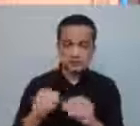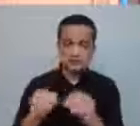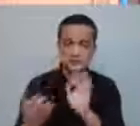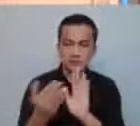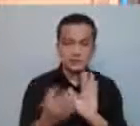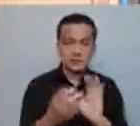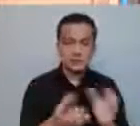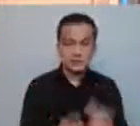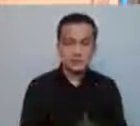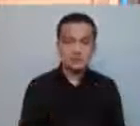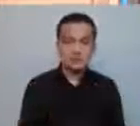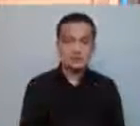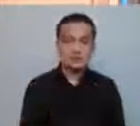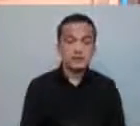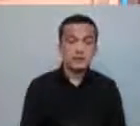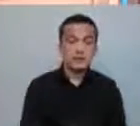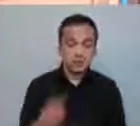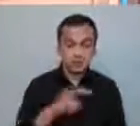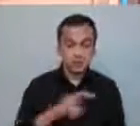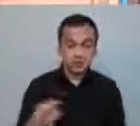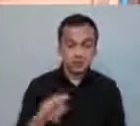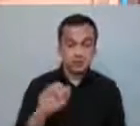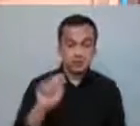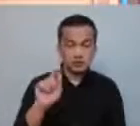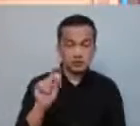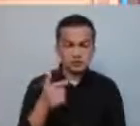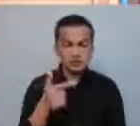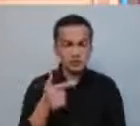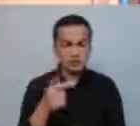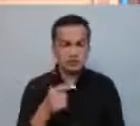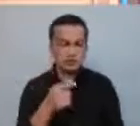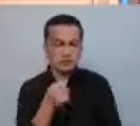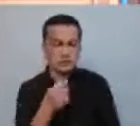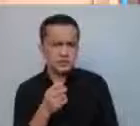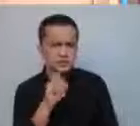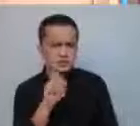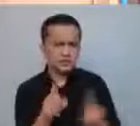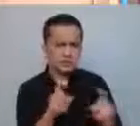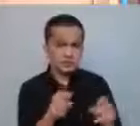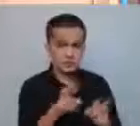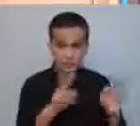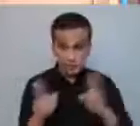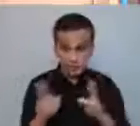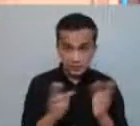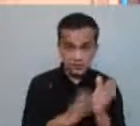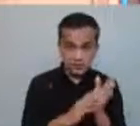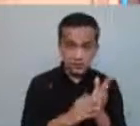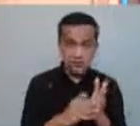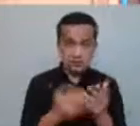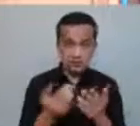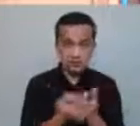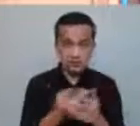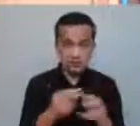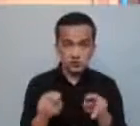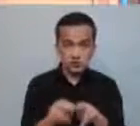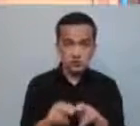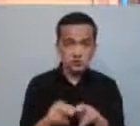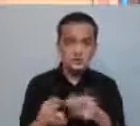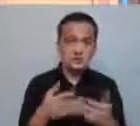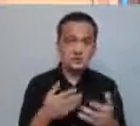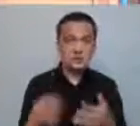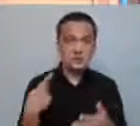darating na ika-22 ng Agosto, tanong ng karamihan, handa na ba ang mga paaralan sa new norm? Gayon mayroon pa rin pandemya sa